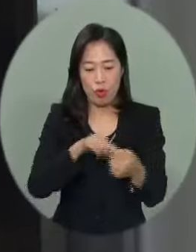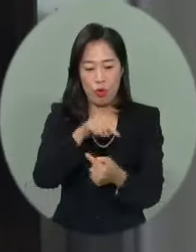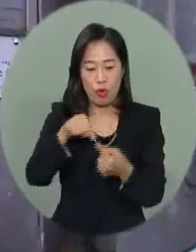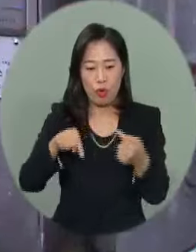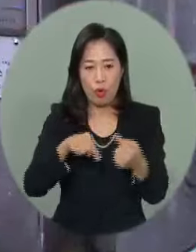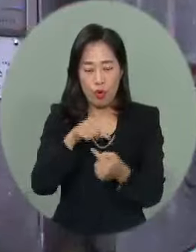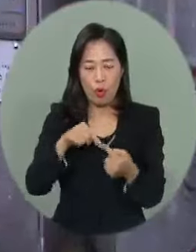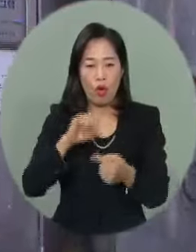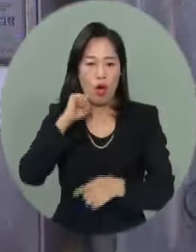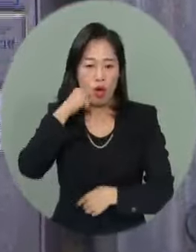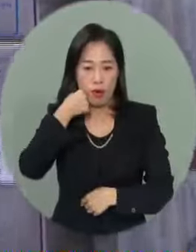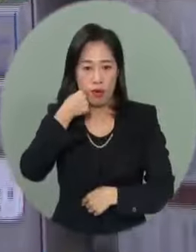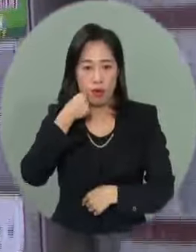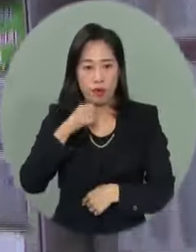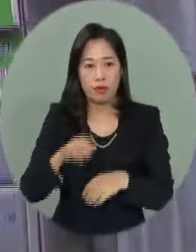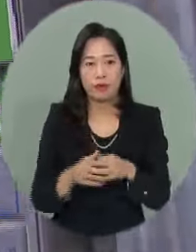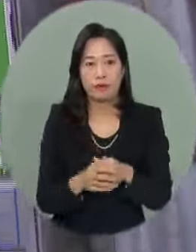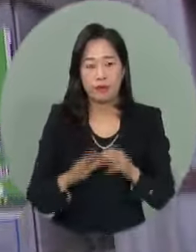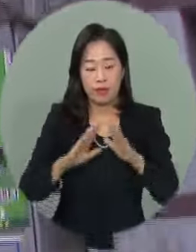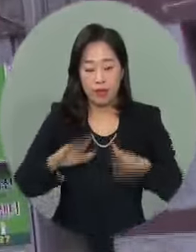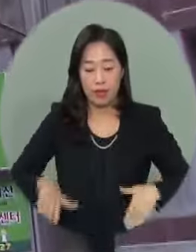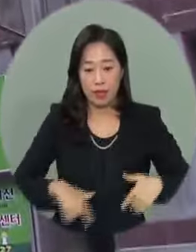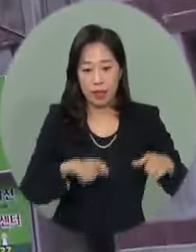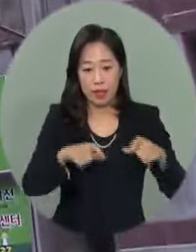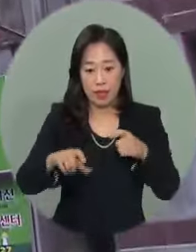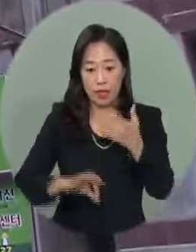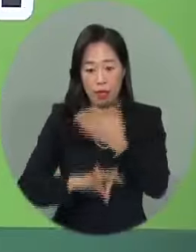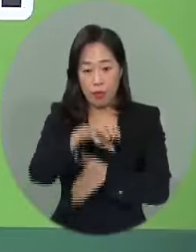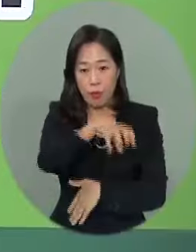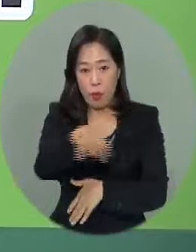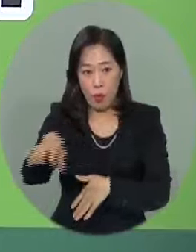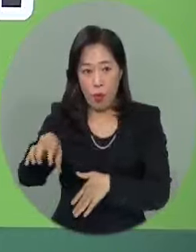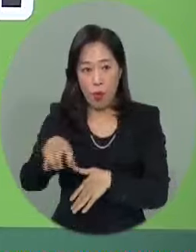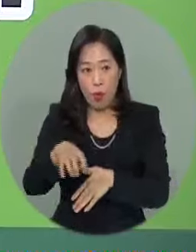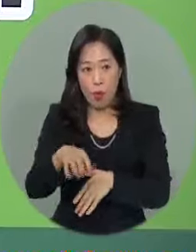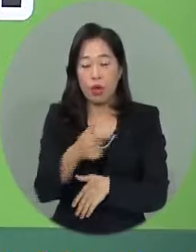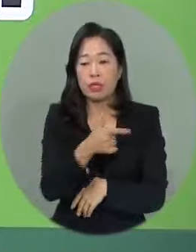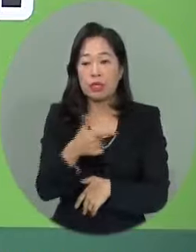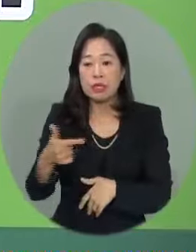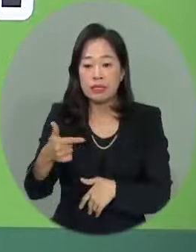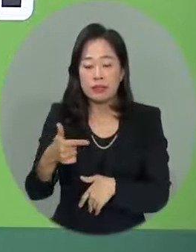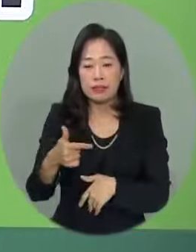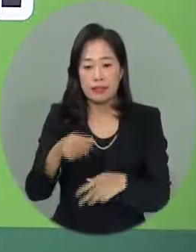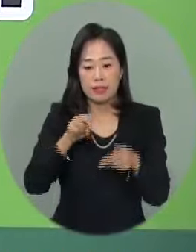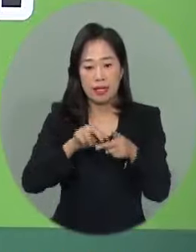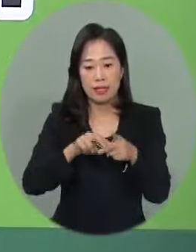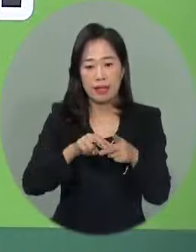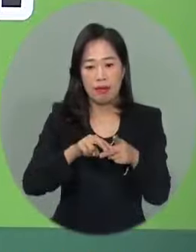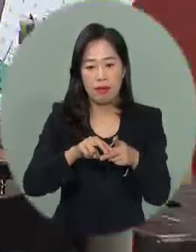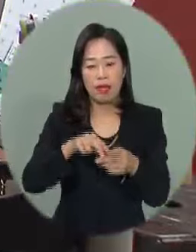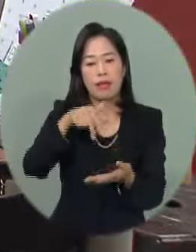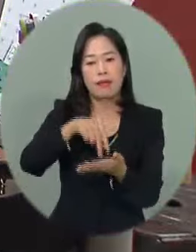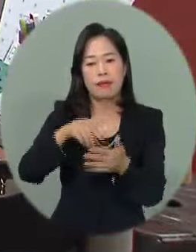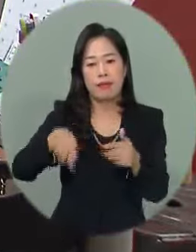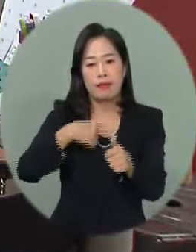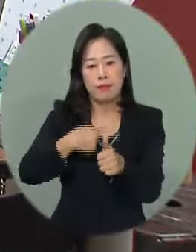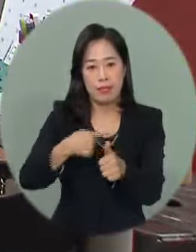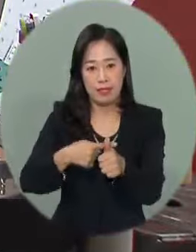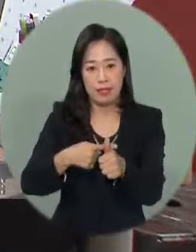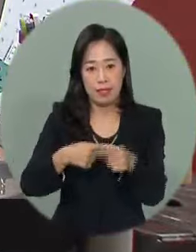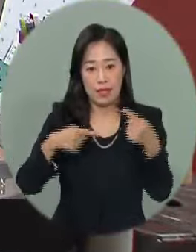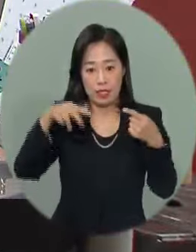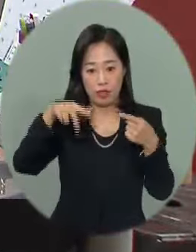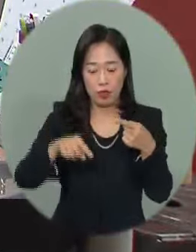있습니다. 전남 동부권에서 그나마 규모가 가장 큰 순천의 한 센터도 사정은 마찬가지입니다. 한 주에